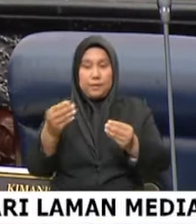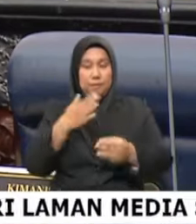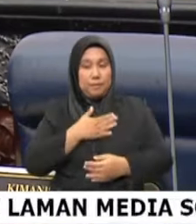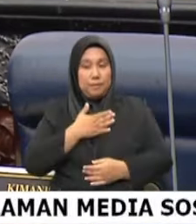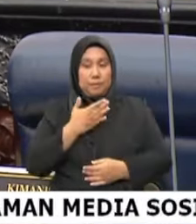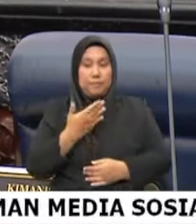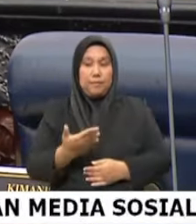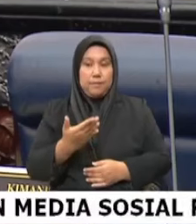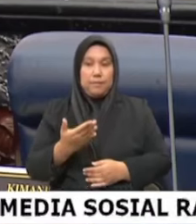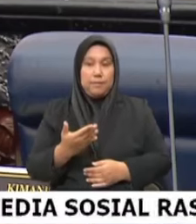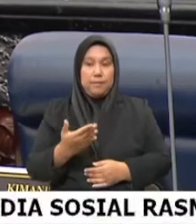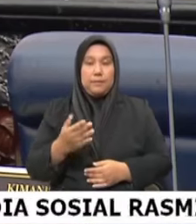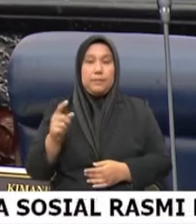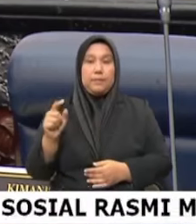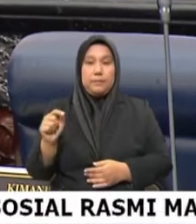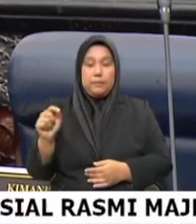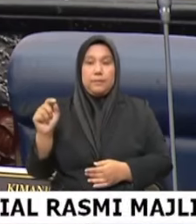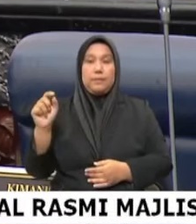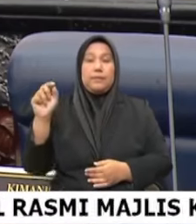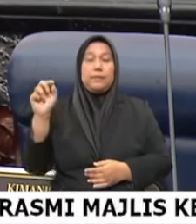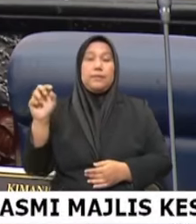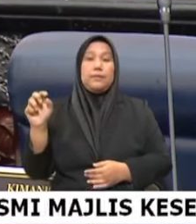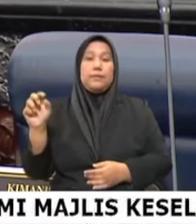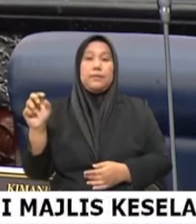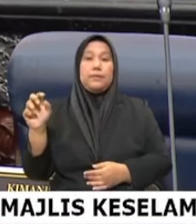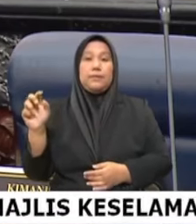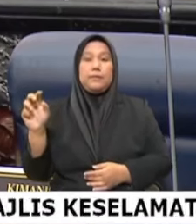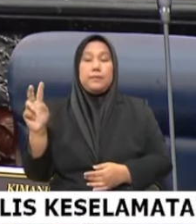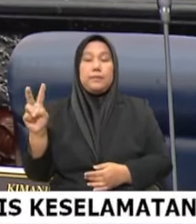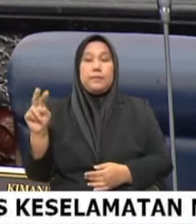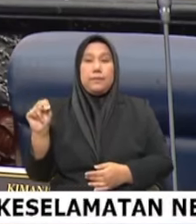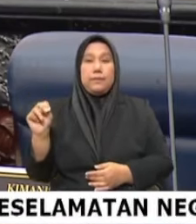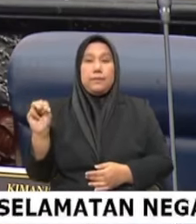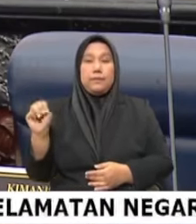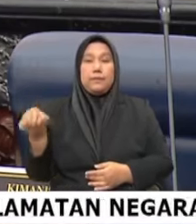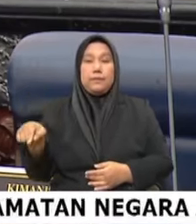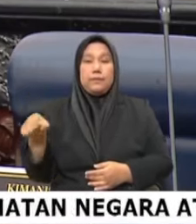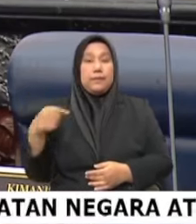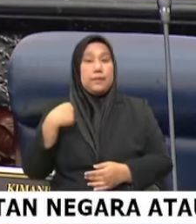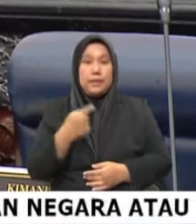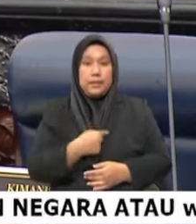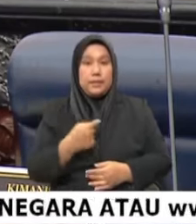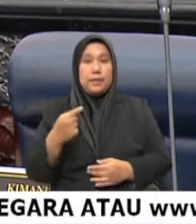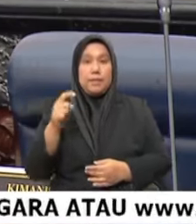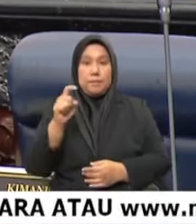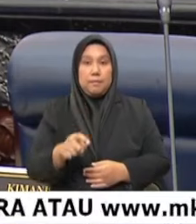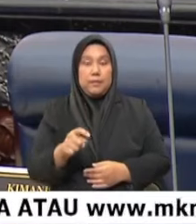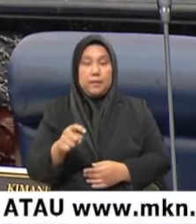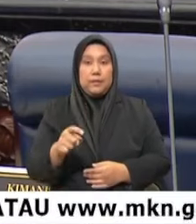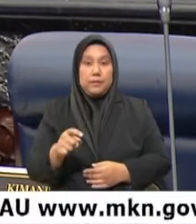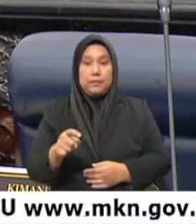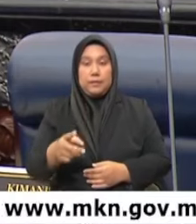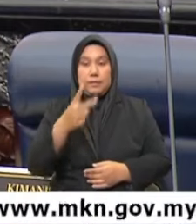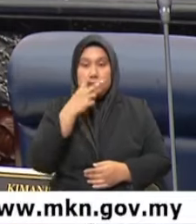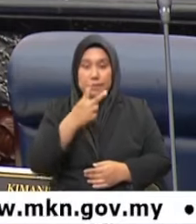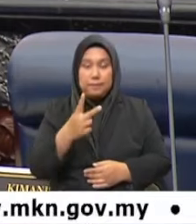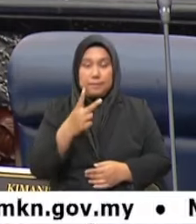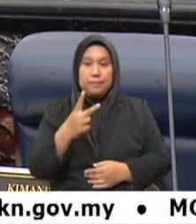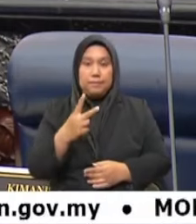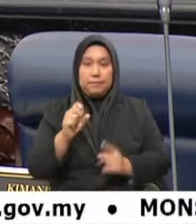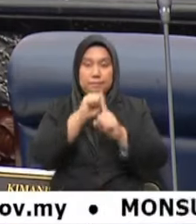Keprihatinan terhadap TM itu masih ada nampaknya. Cuma kita perlu lihat dalam keadaan